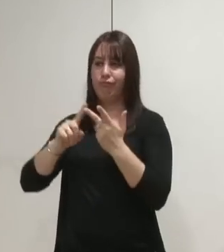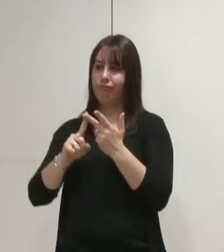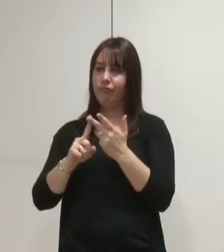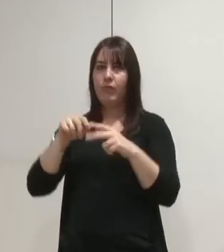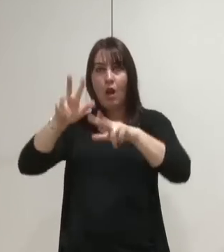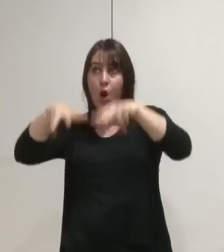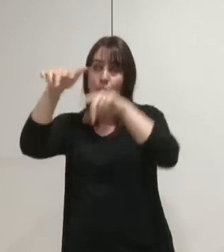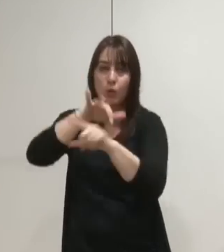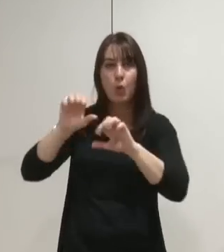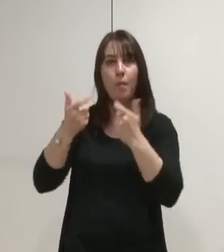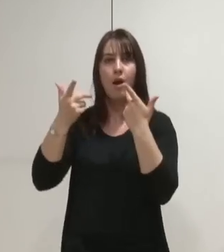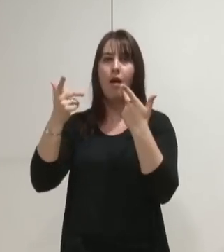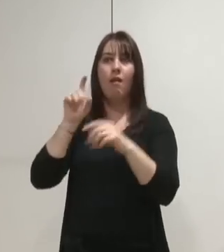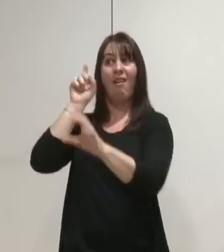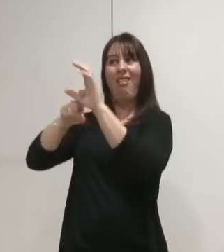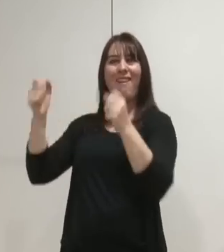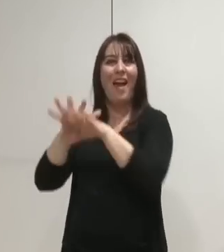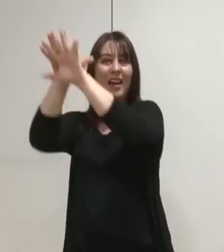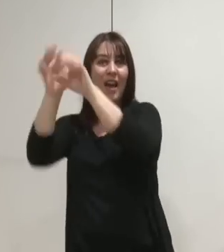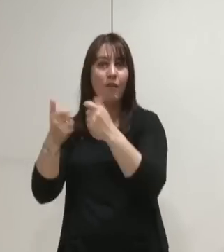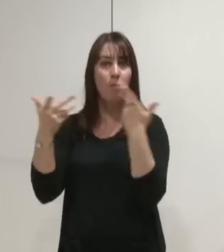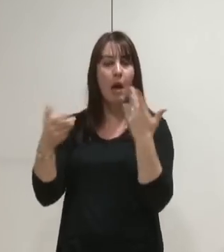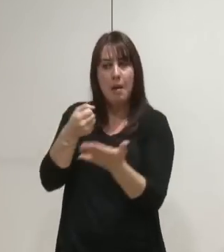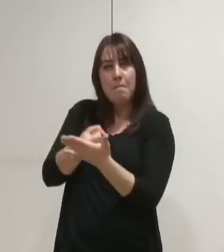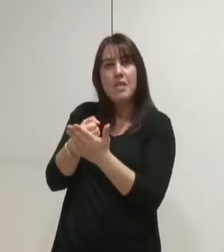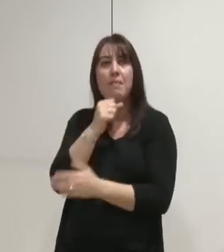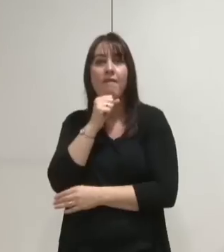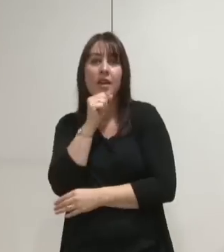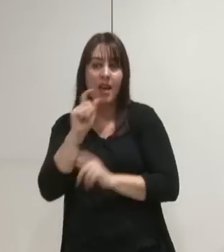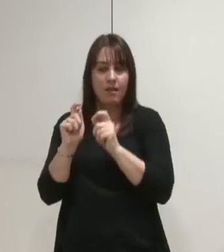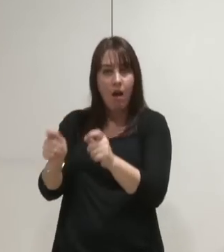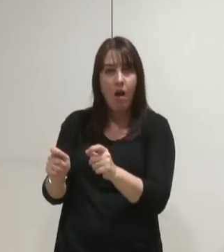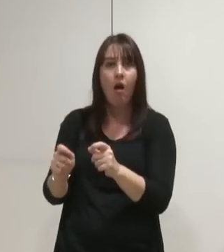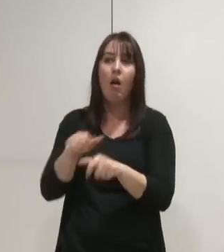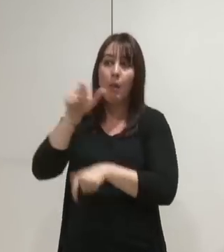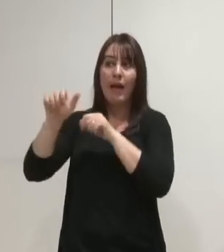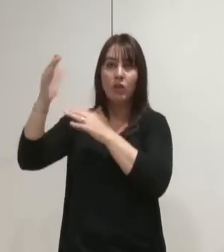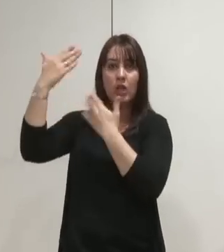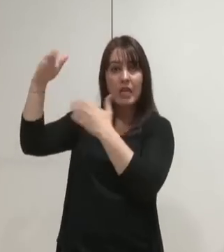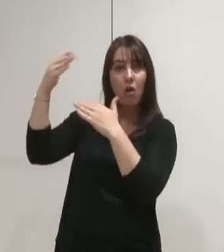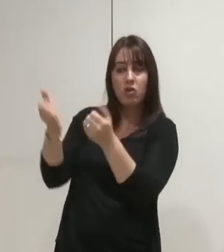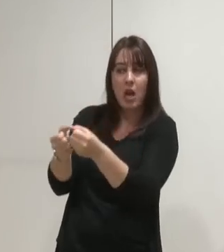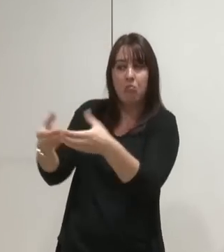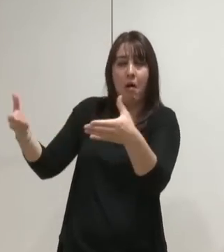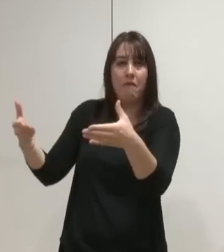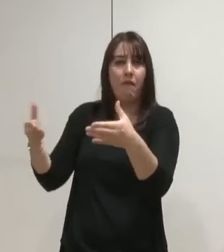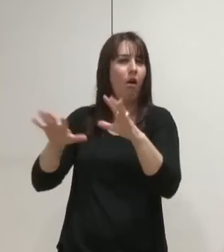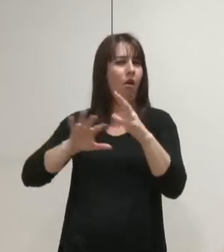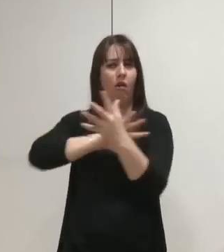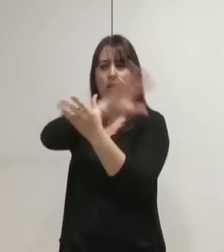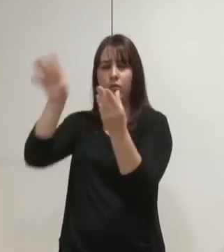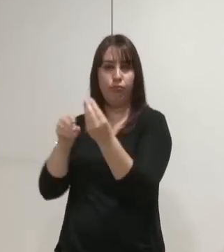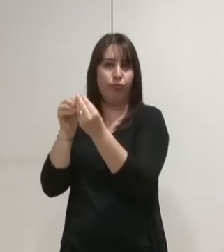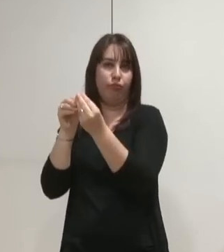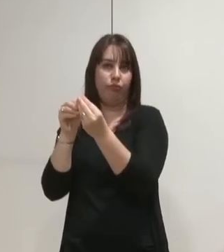d'allocataires CAF des bénéficiaires du minima vieillesse la proportion des étrangers bref il y avait donc une